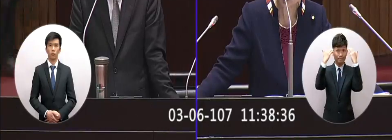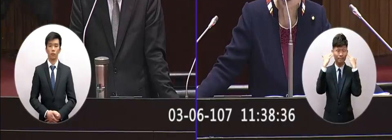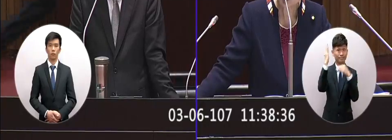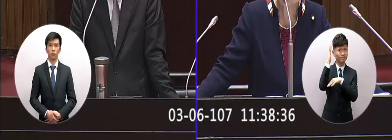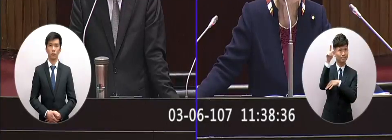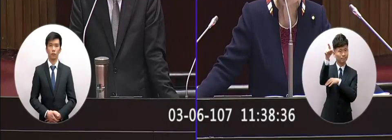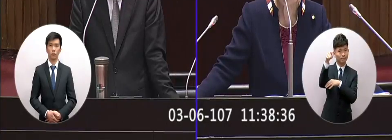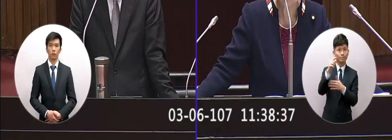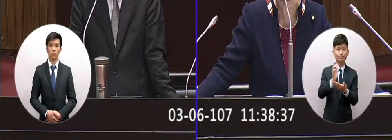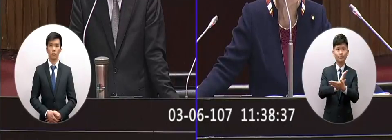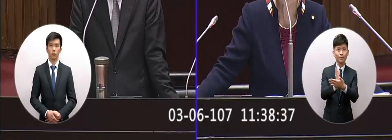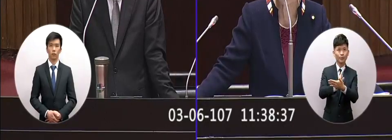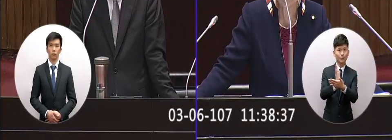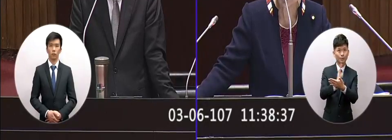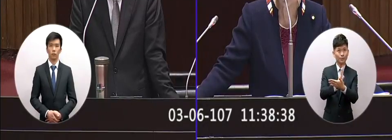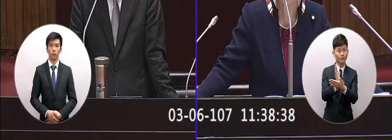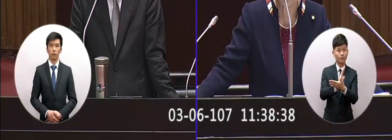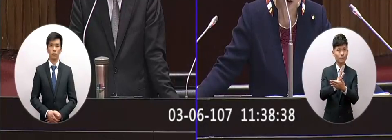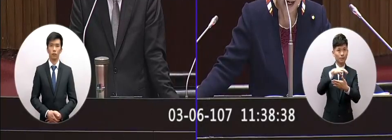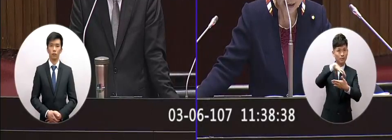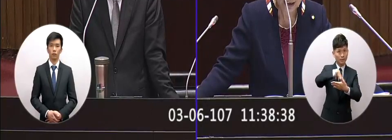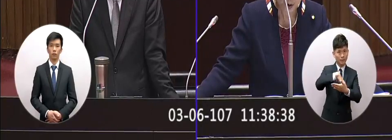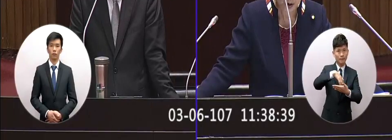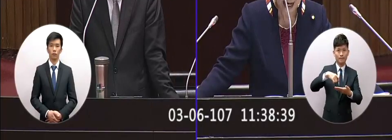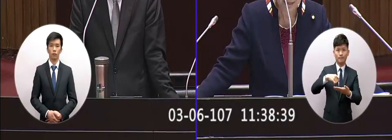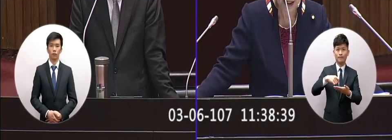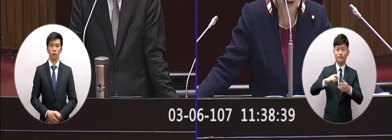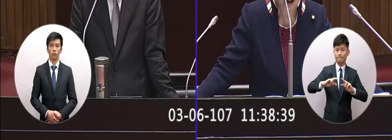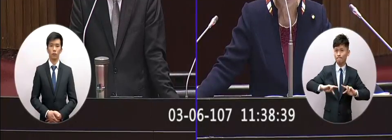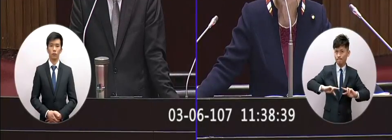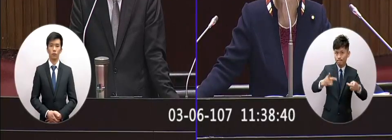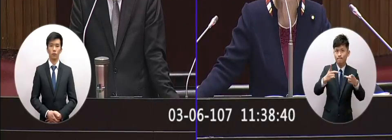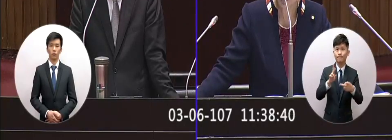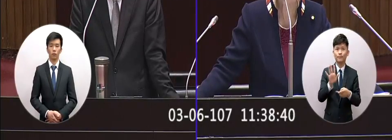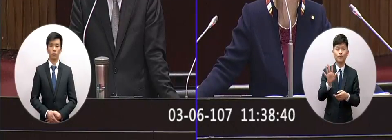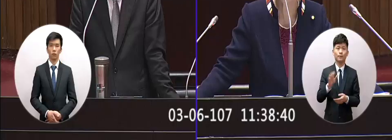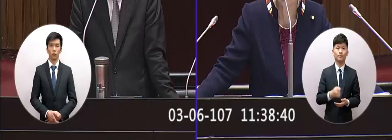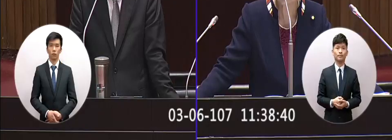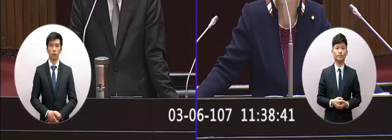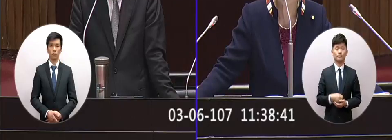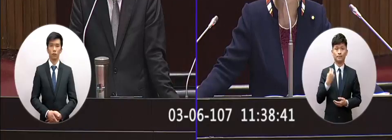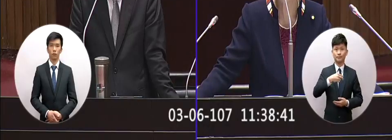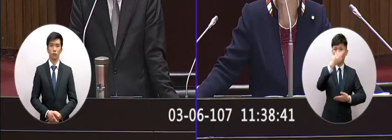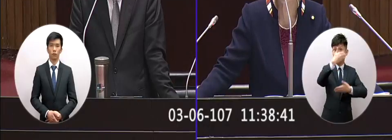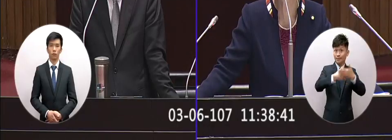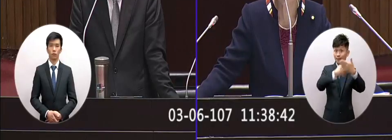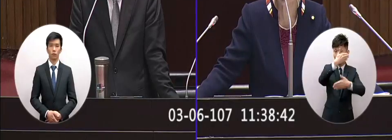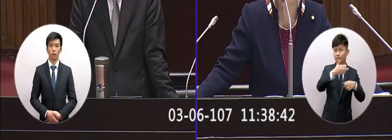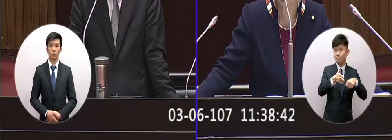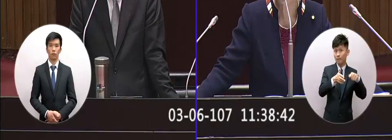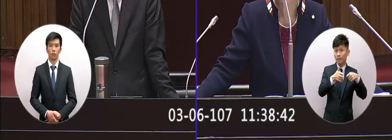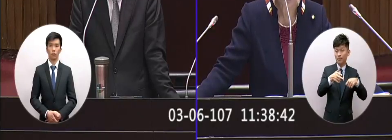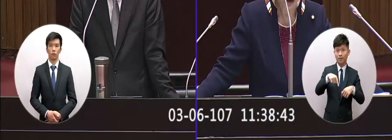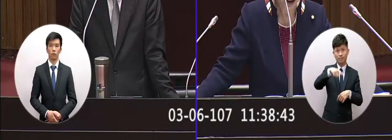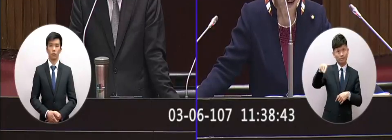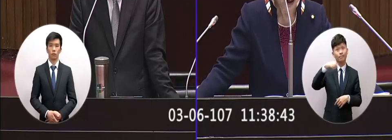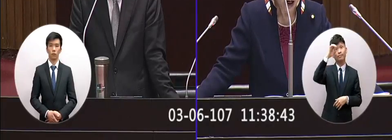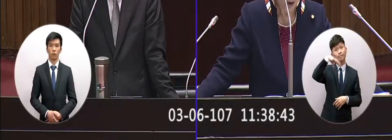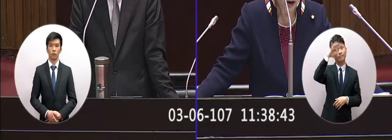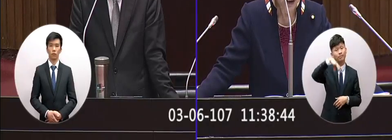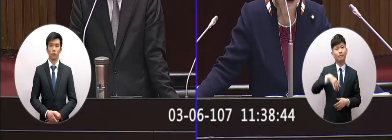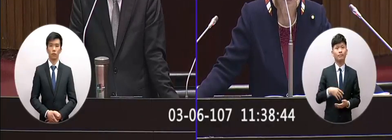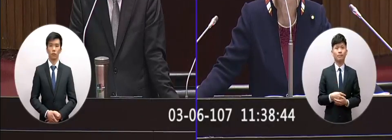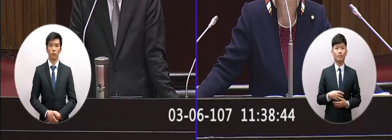甚至在教科书的里面的内容也都开始做改变。那甚至他们的电影，但我想大家都看过这个